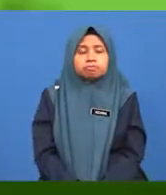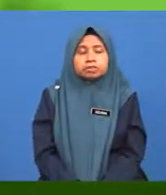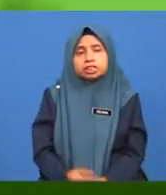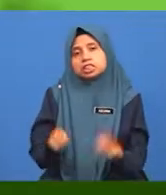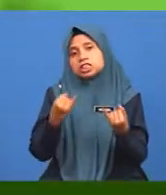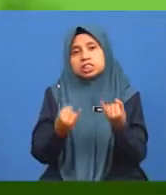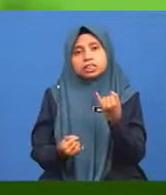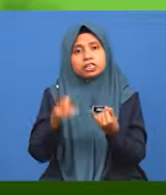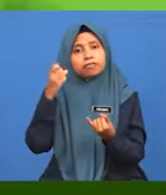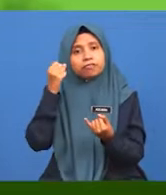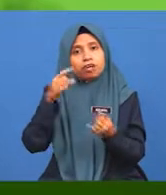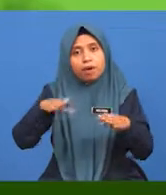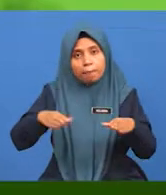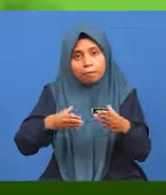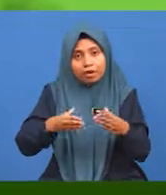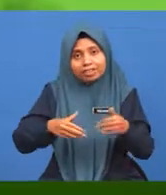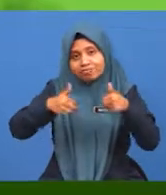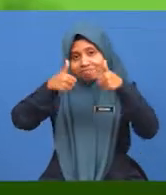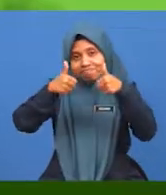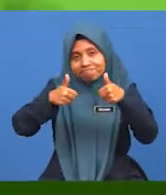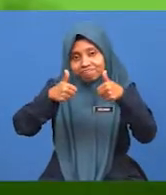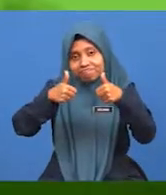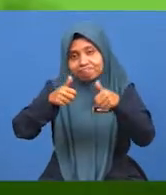Jika faham, buat seperti ini.